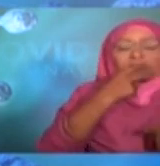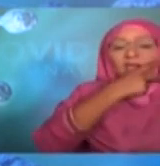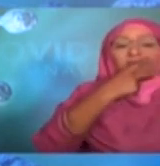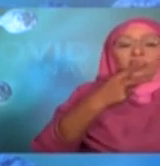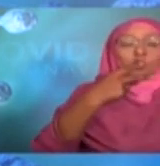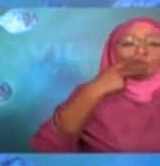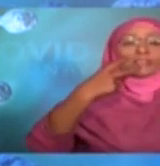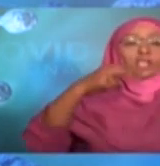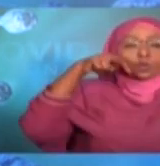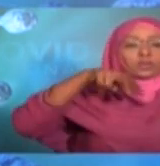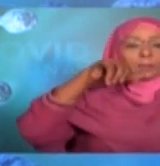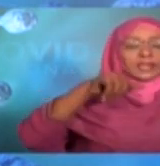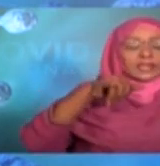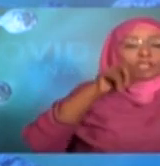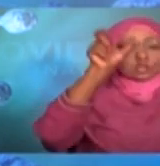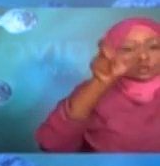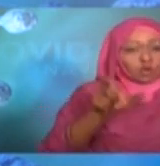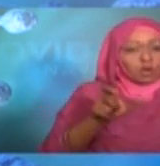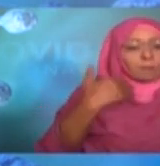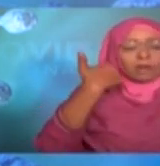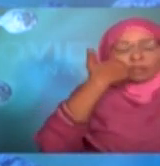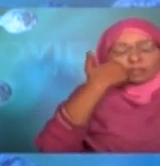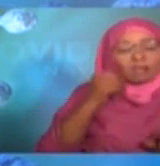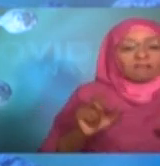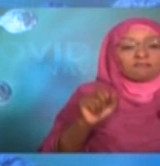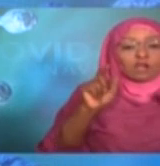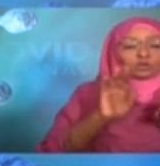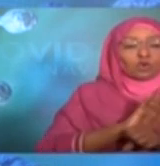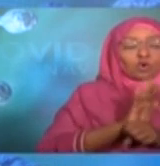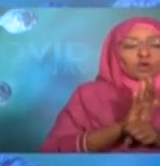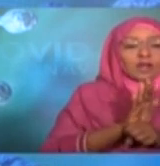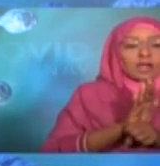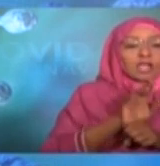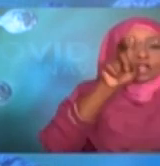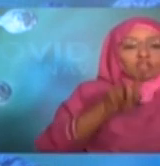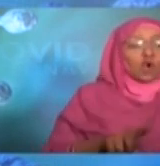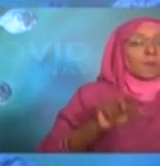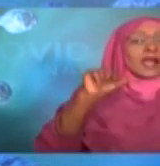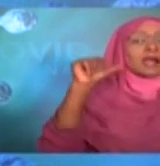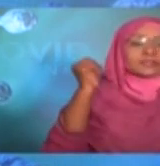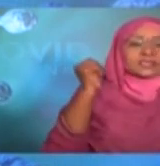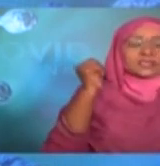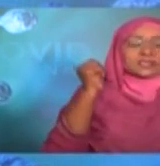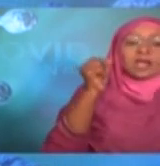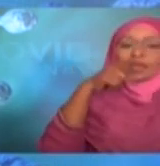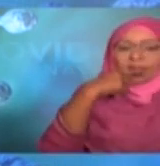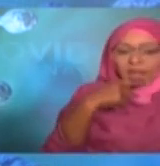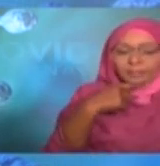2280 حالة تقريبا حتى يوم أمس، وهذا يعني ناتج